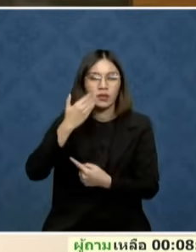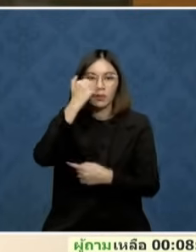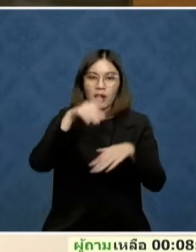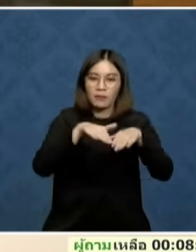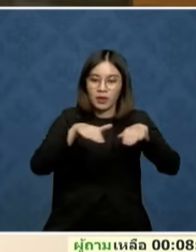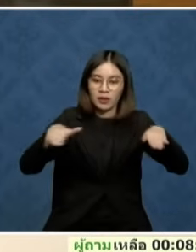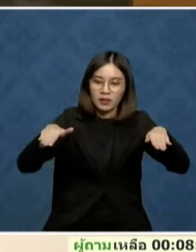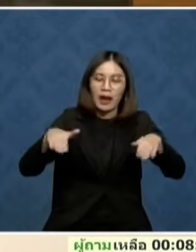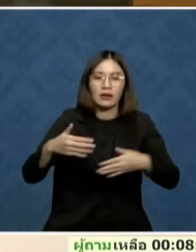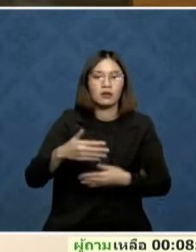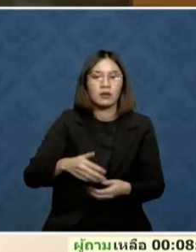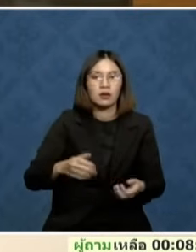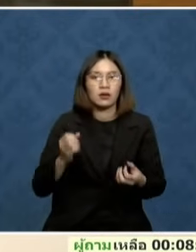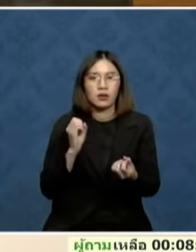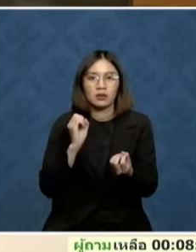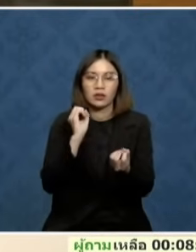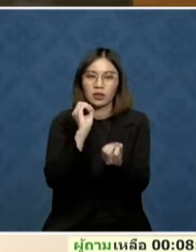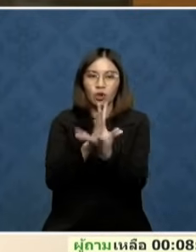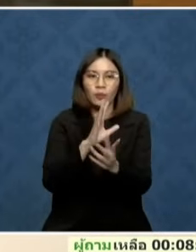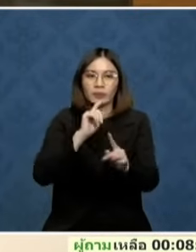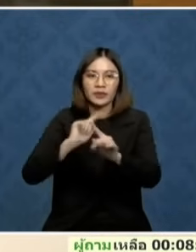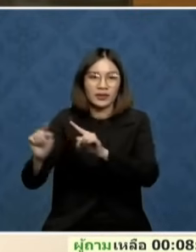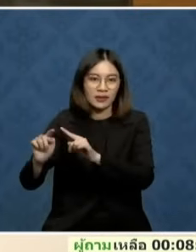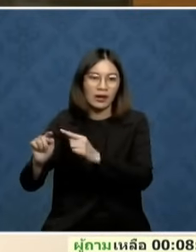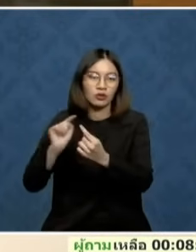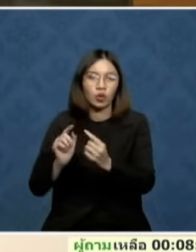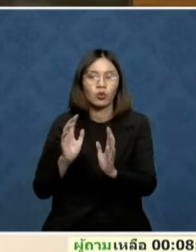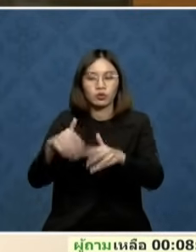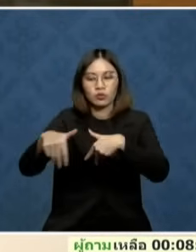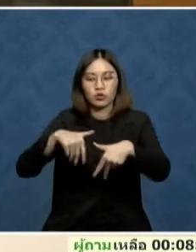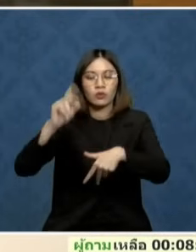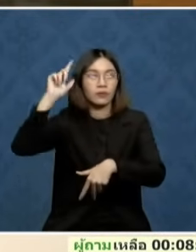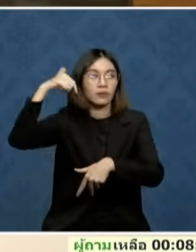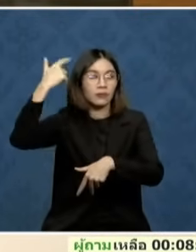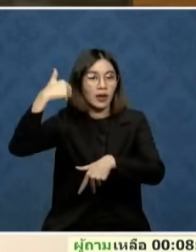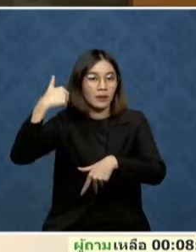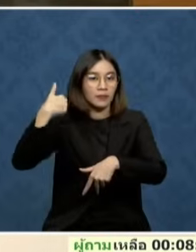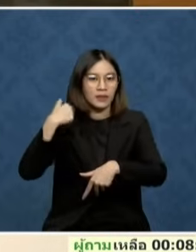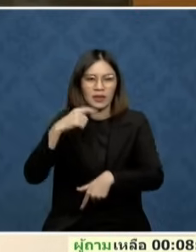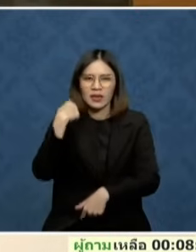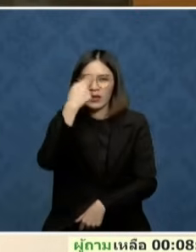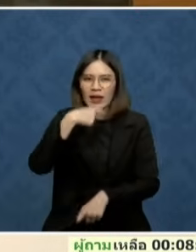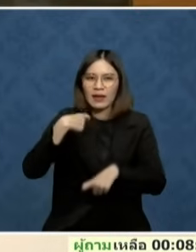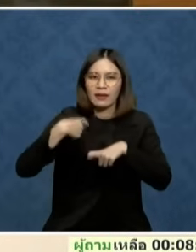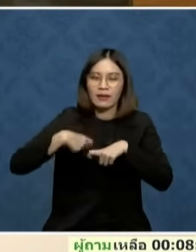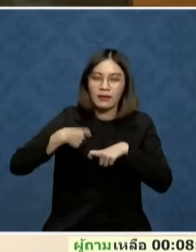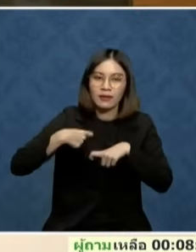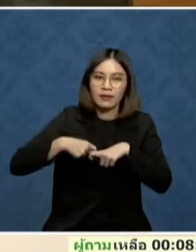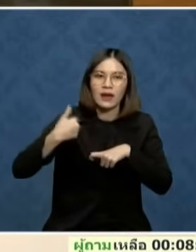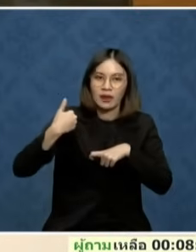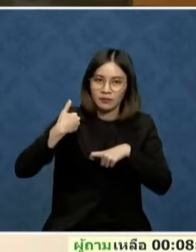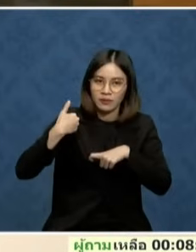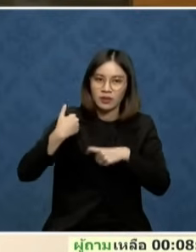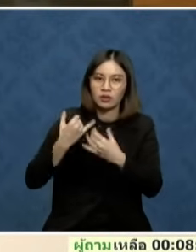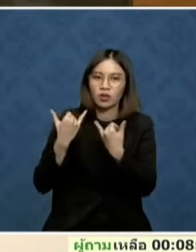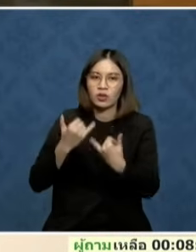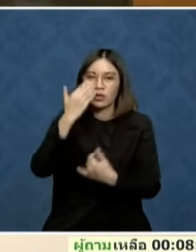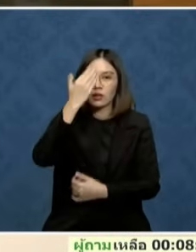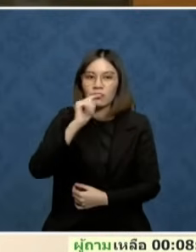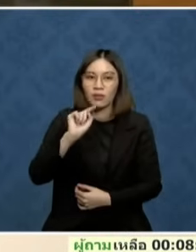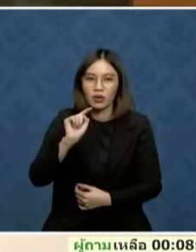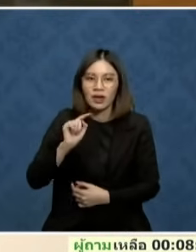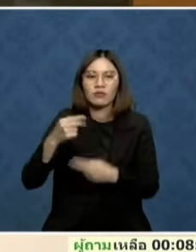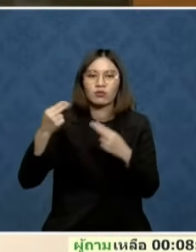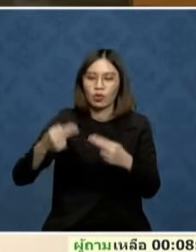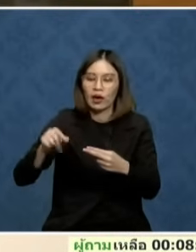การคว่ำบาตรจะส่งผลกระทบในวงกว้างต่อประชาชนชาวเมียนมาที่ประสบความยากลำบากมากอยู่แล้วจากสถานการณ์